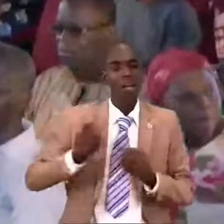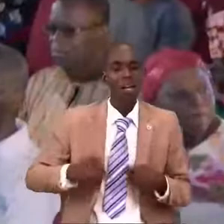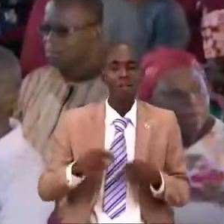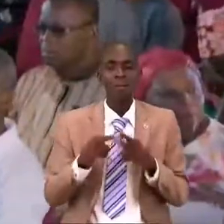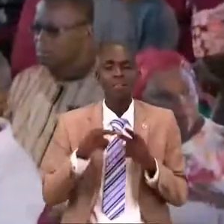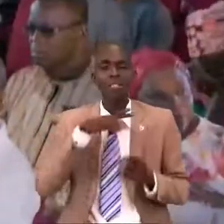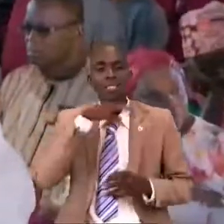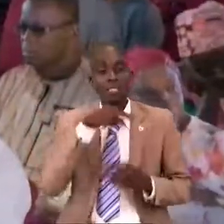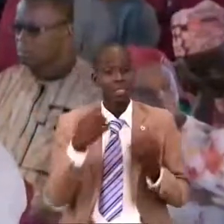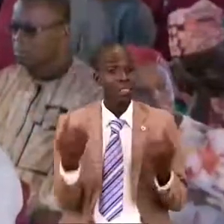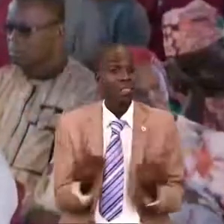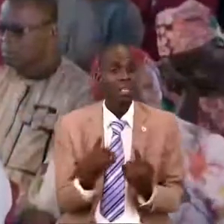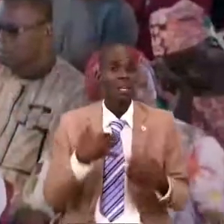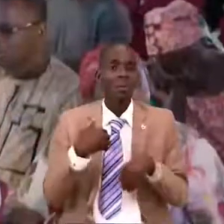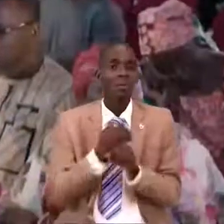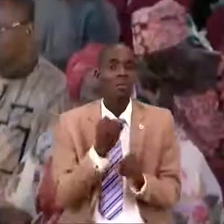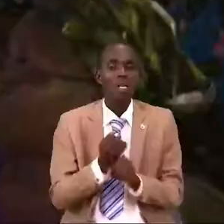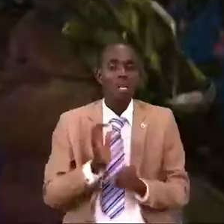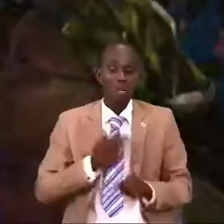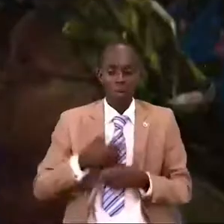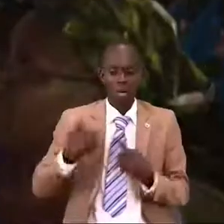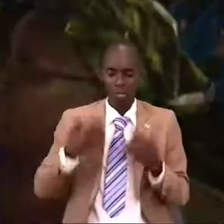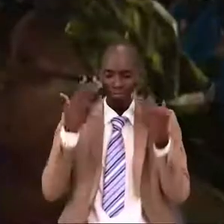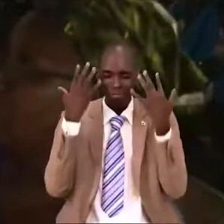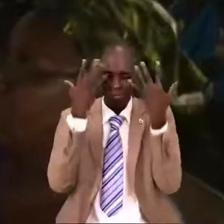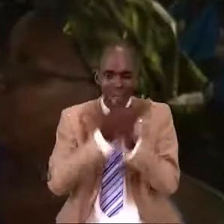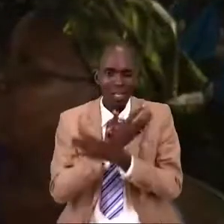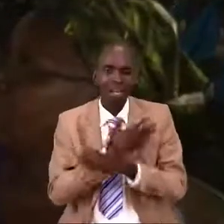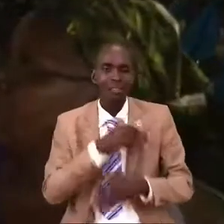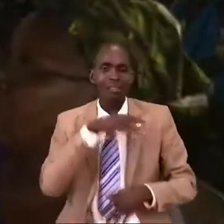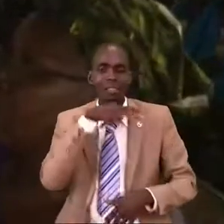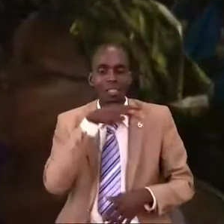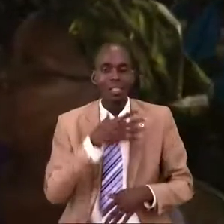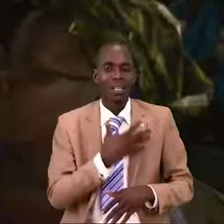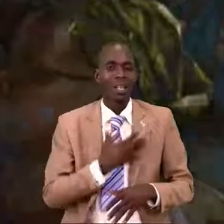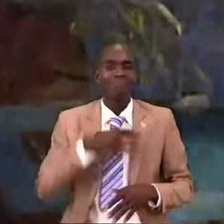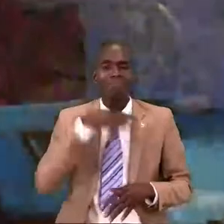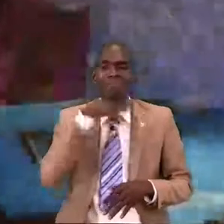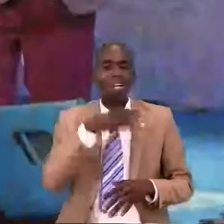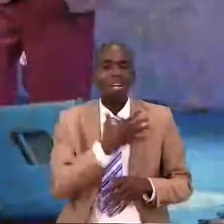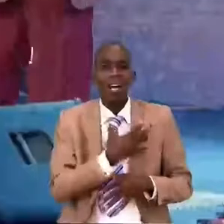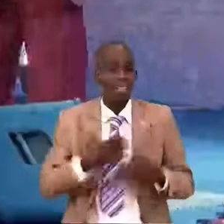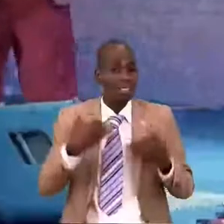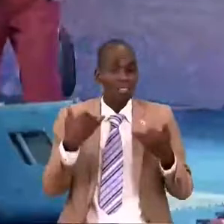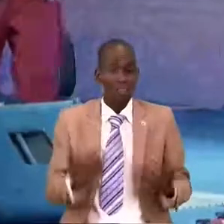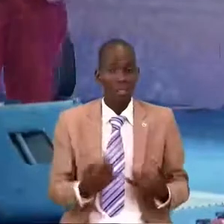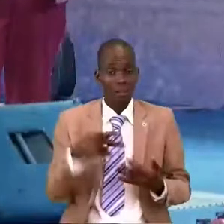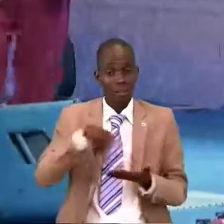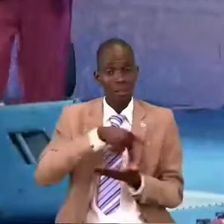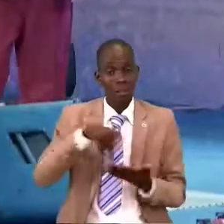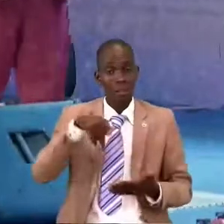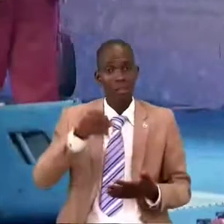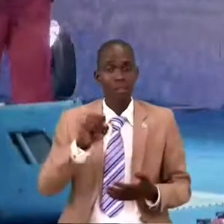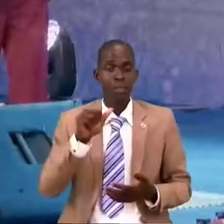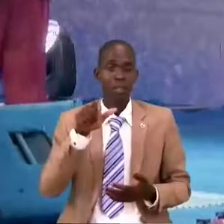rendu sales nos cœurs. Mais le psalmiste priait. Il voulait la grâce de Dieu, la miséricorde de Dieu,